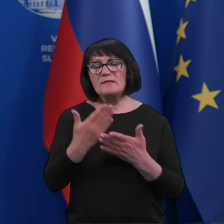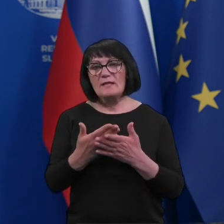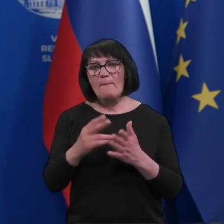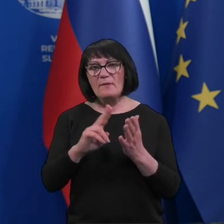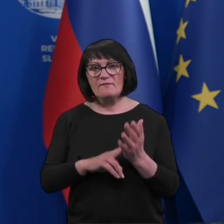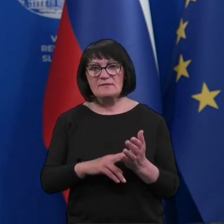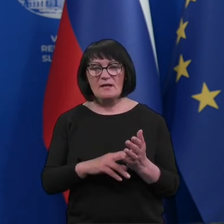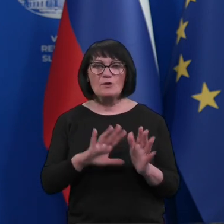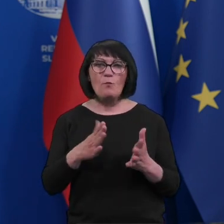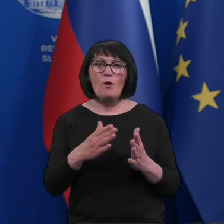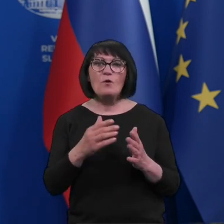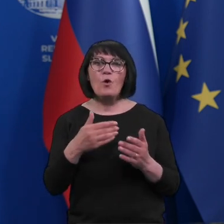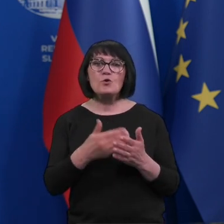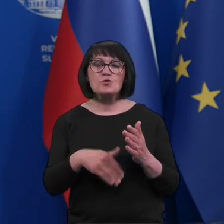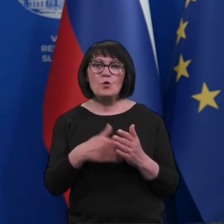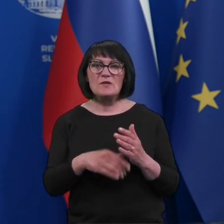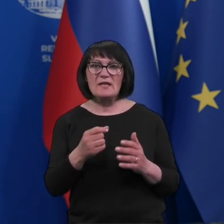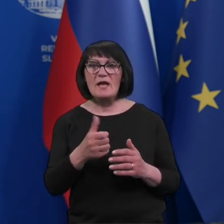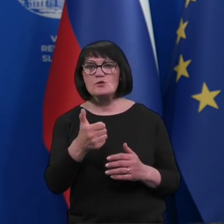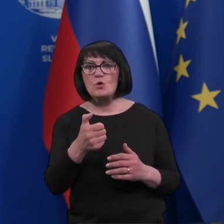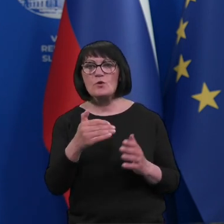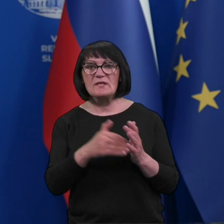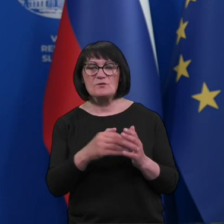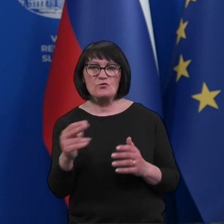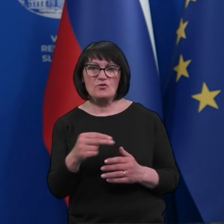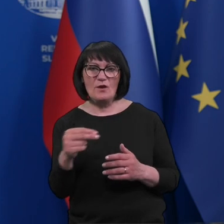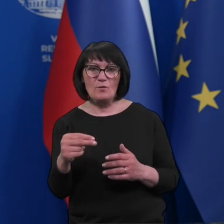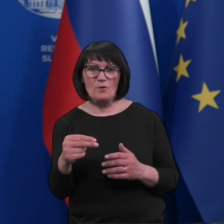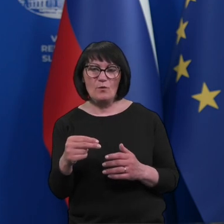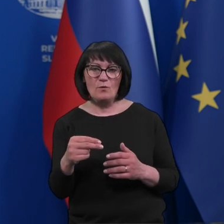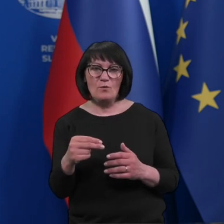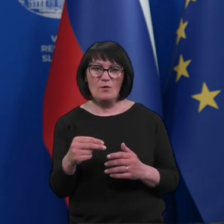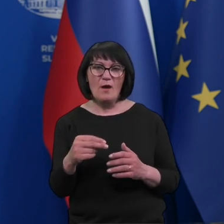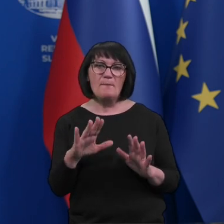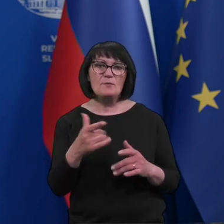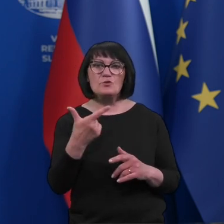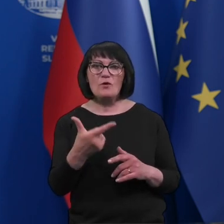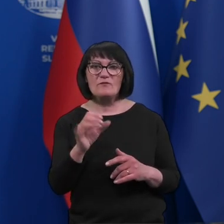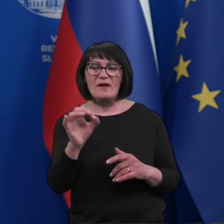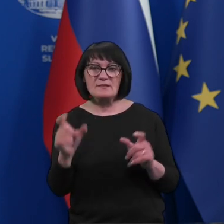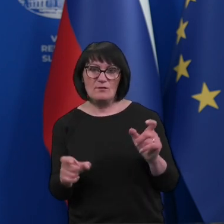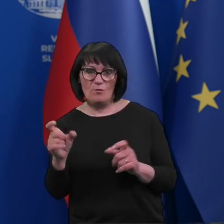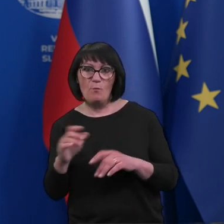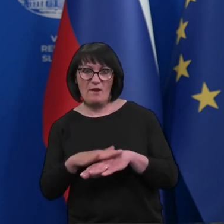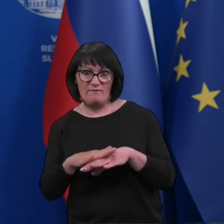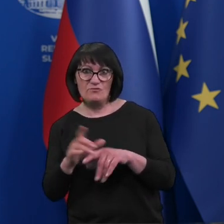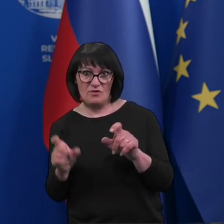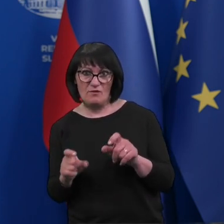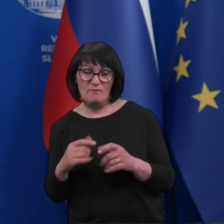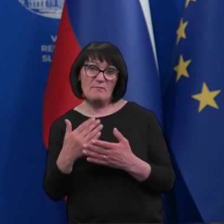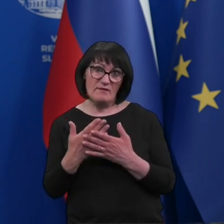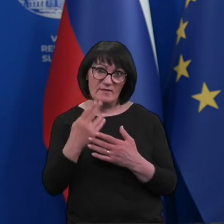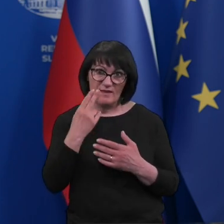odškodnine 100 tisoč evrov, približno 20 upravičencev se predvideva, in